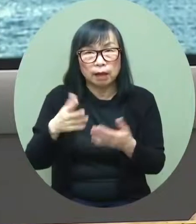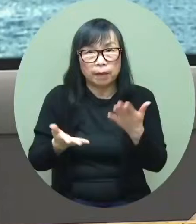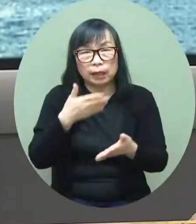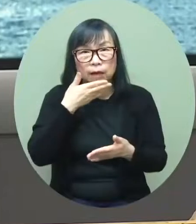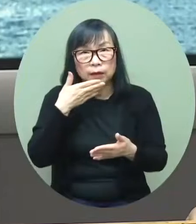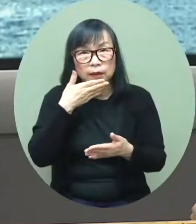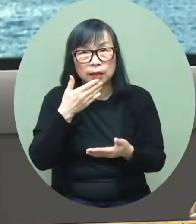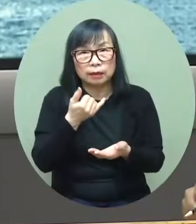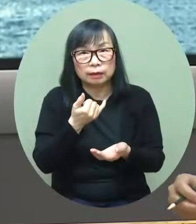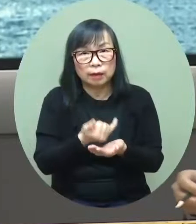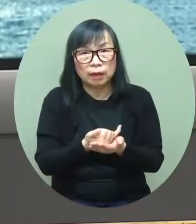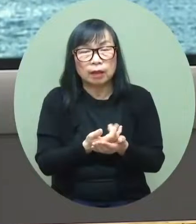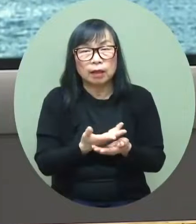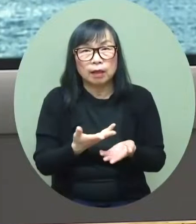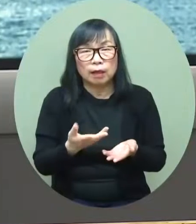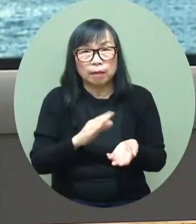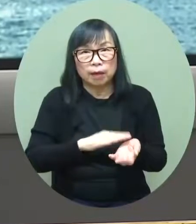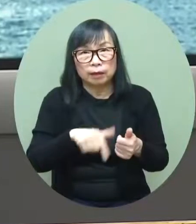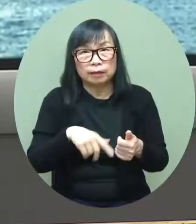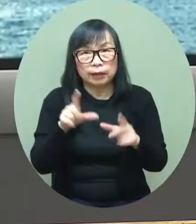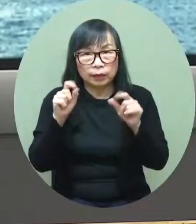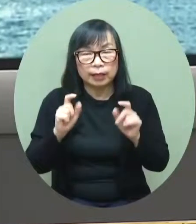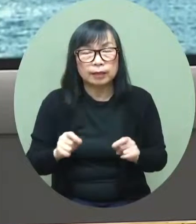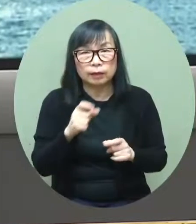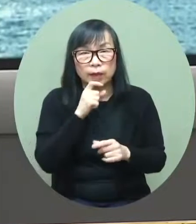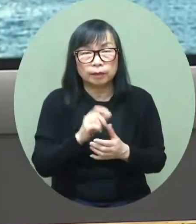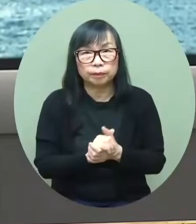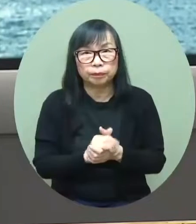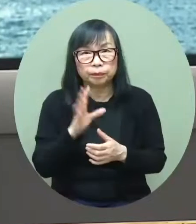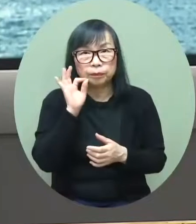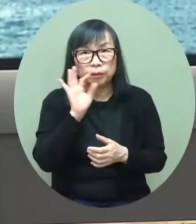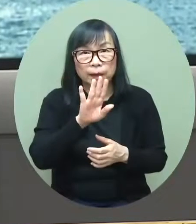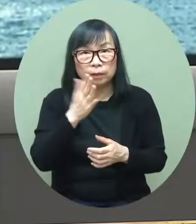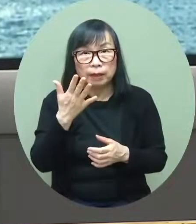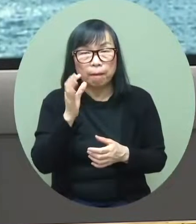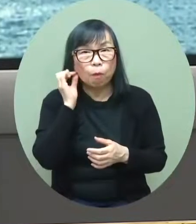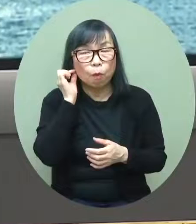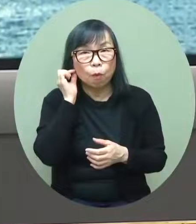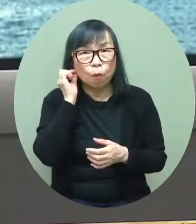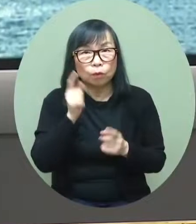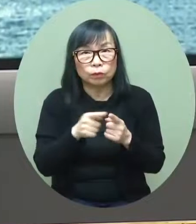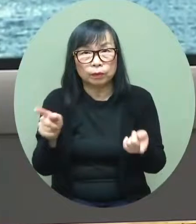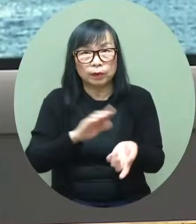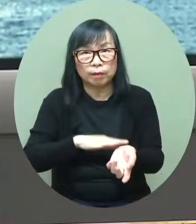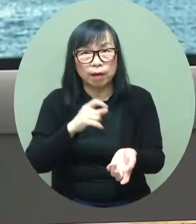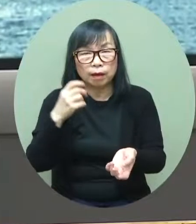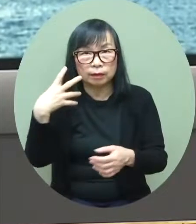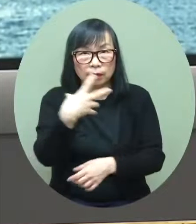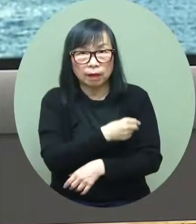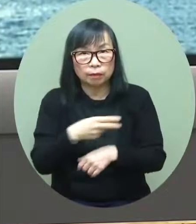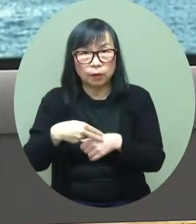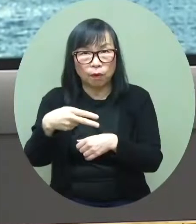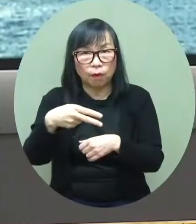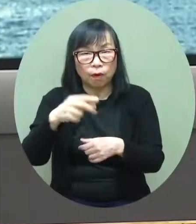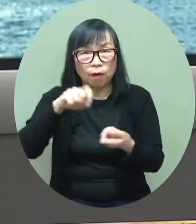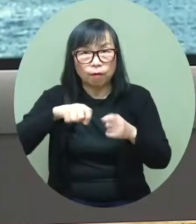的病人，在這裡都會跟大家講一講的。55歲的女性，她有長期病患，她打了兩針的